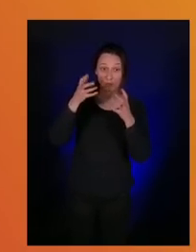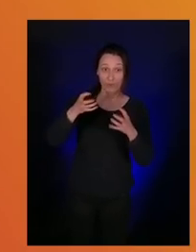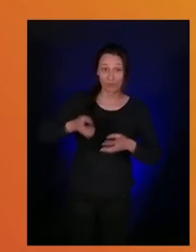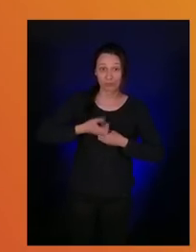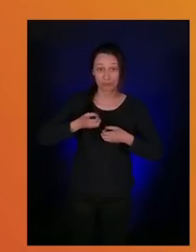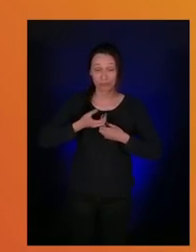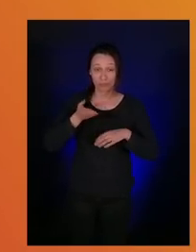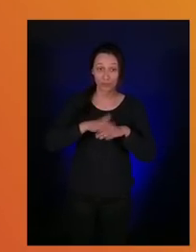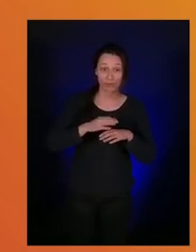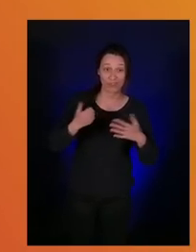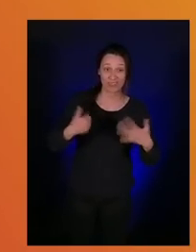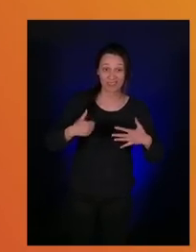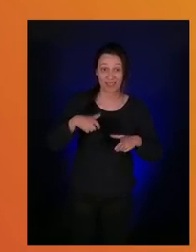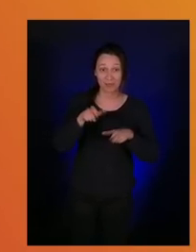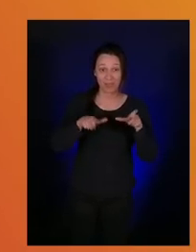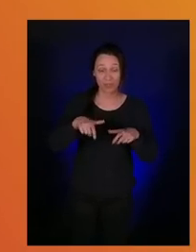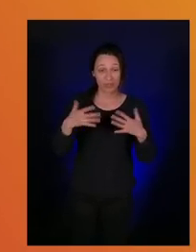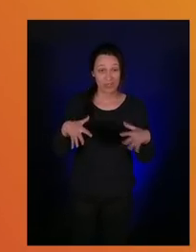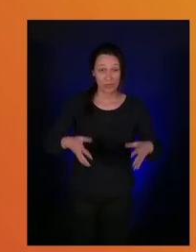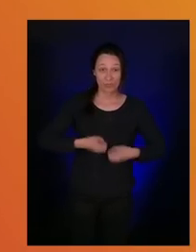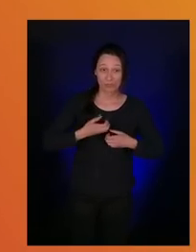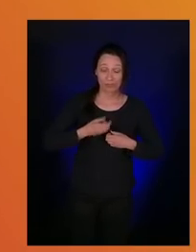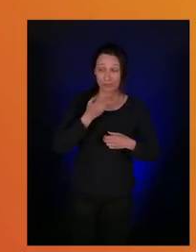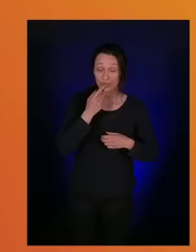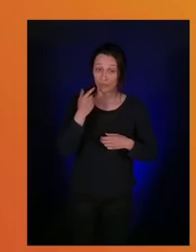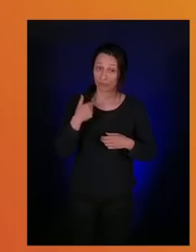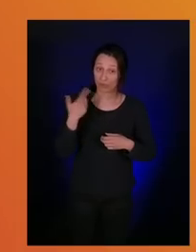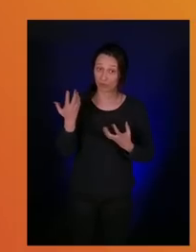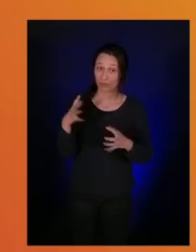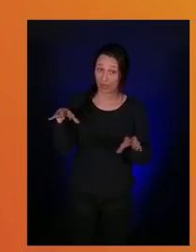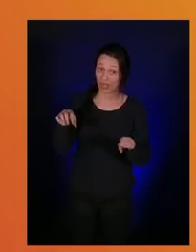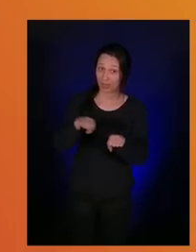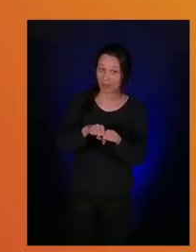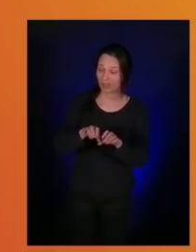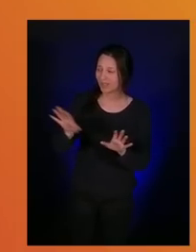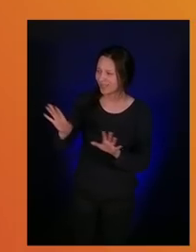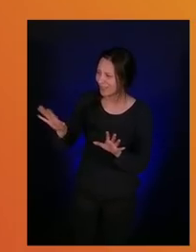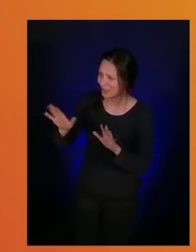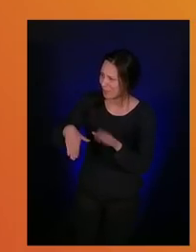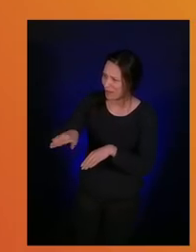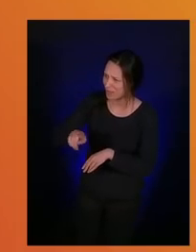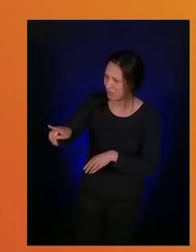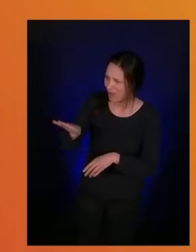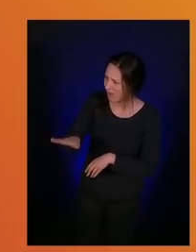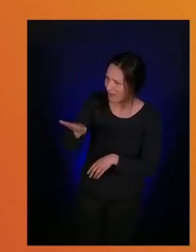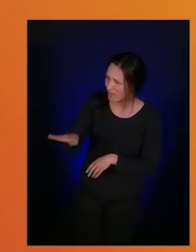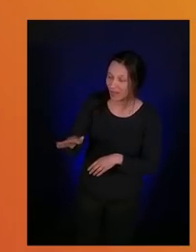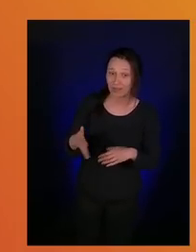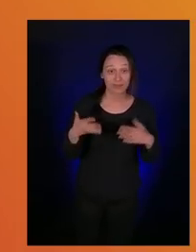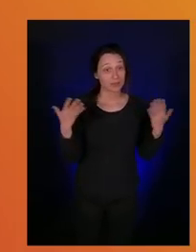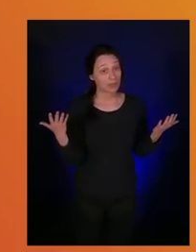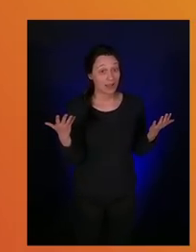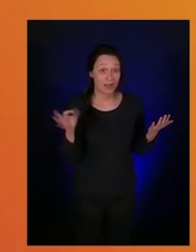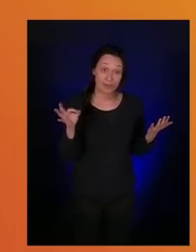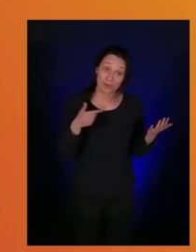parole, donc je vais quand même intervenir sur le rapport. Ça ne marche pas comme ça, camarade. Oui, mais camarade, là, j'ai le micro. Ah d'accord,